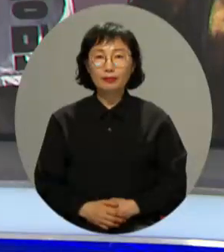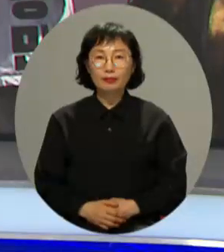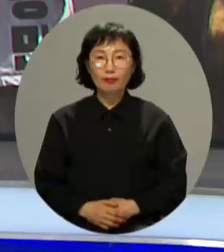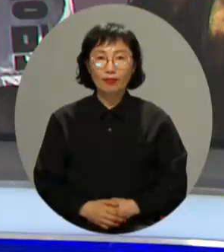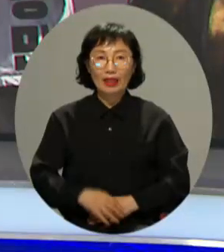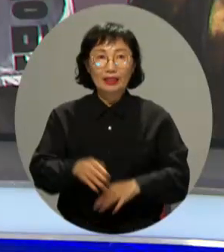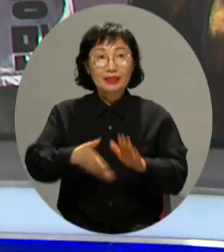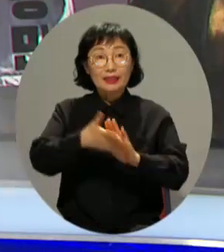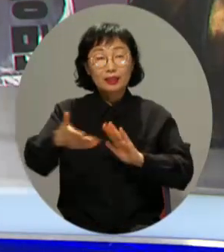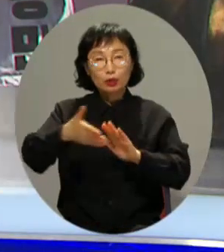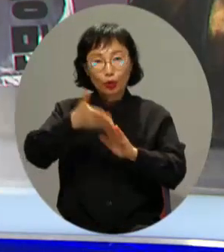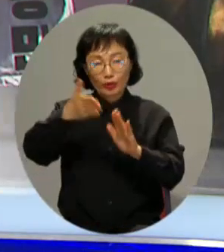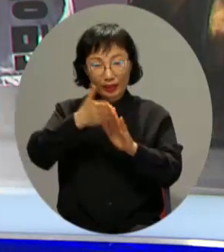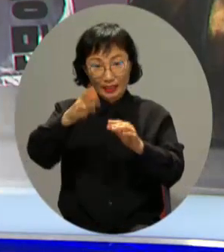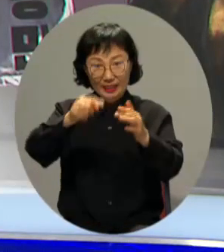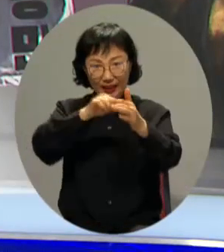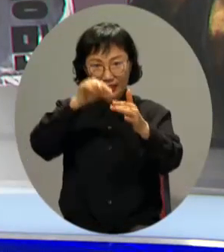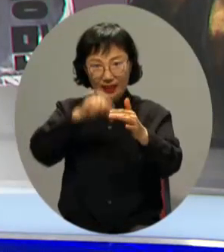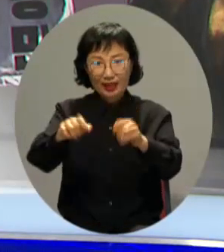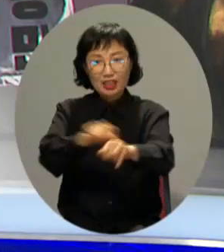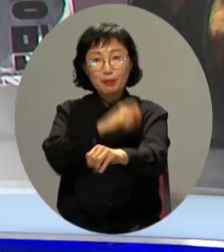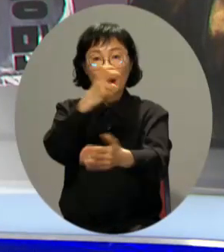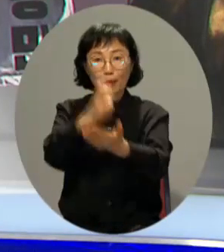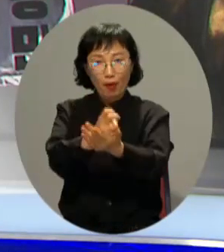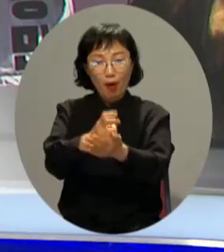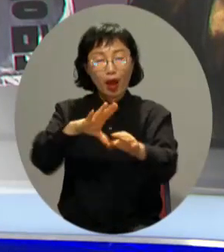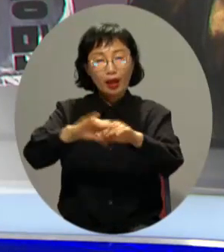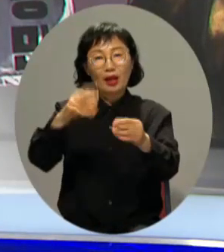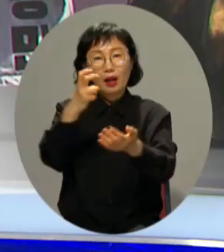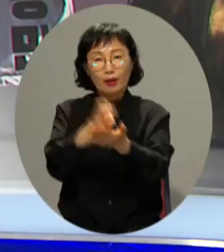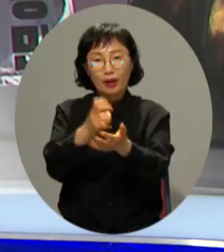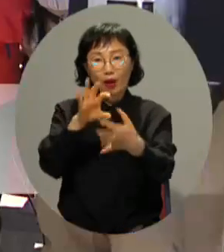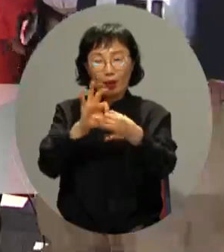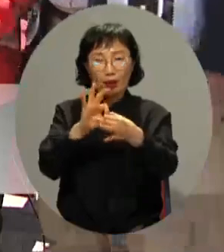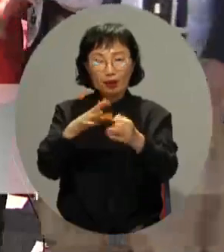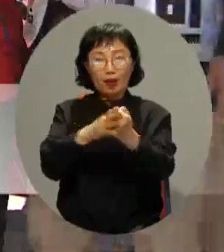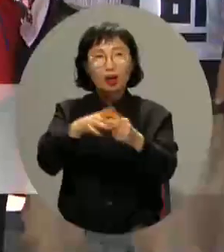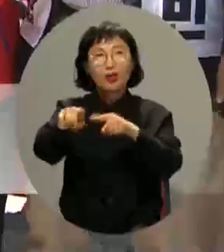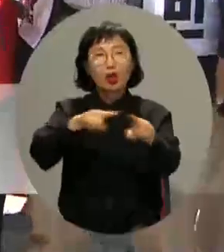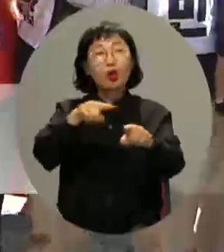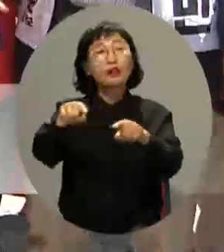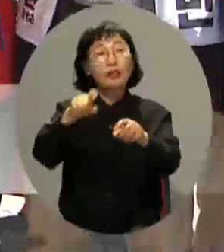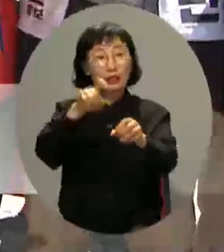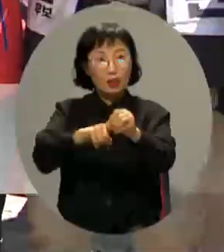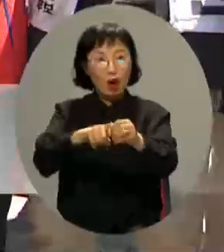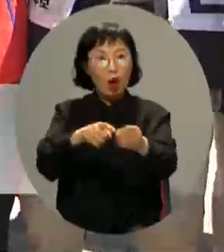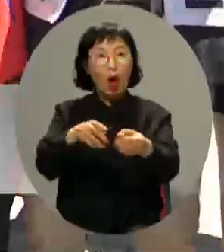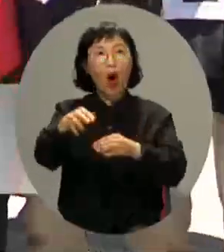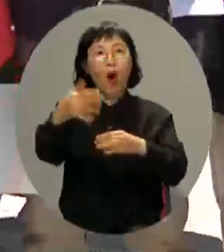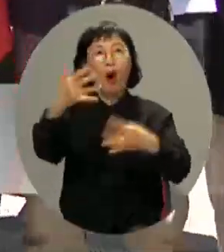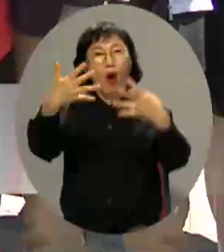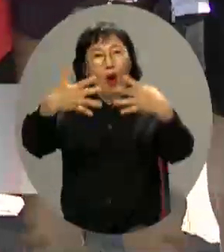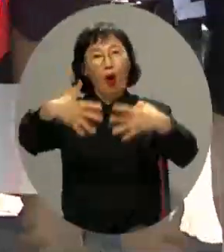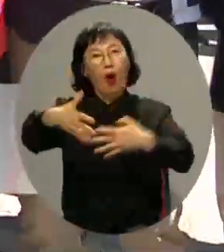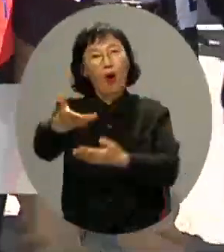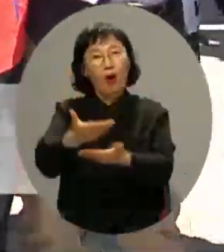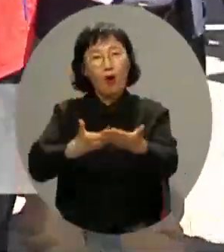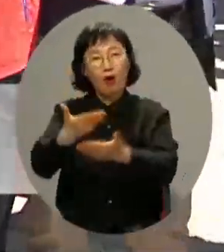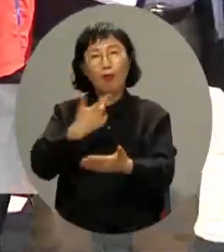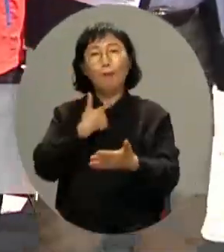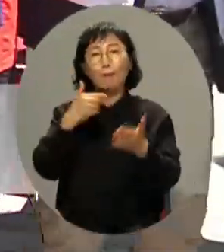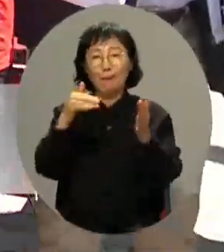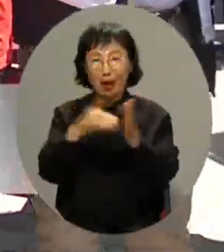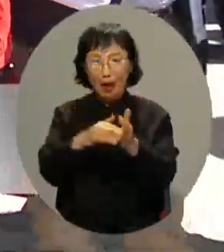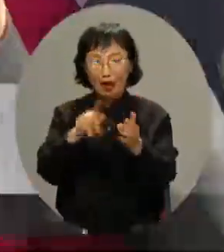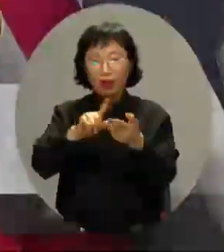대도시권 광역교통관리에 관한 특별법 처리와 관련해 정치적 거래를 언급한 국민의 힘 당 대표에 대한 논란이 확산되고